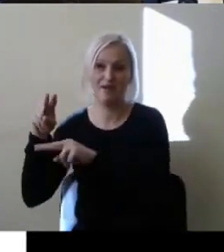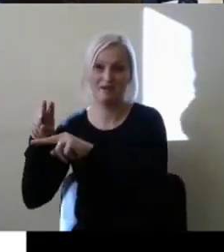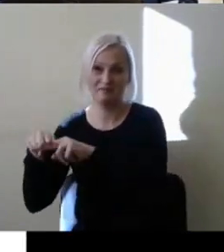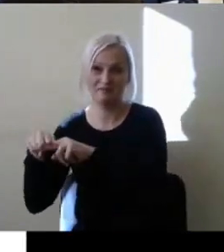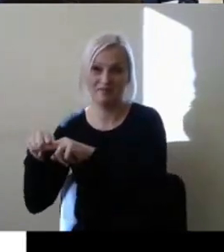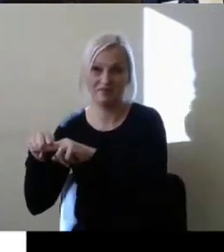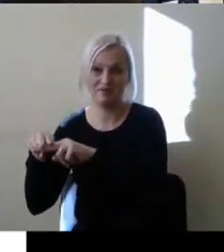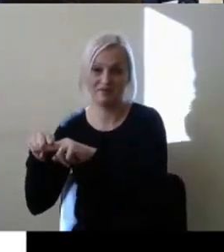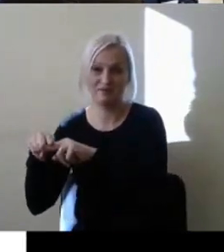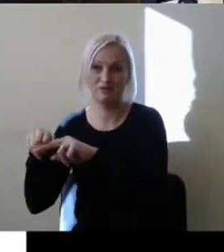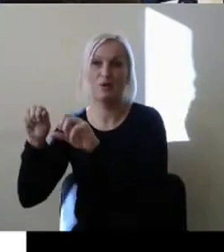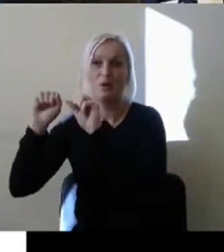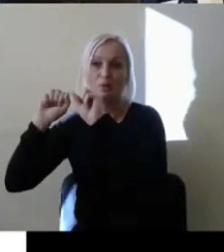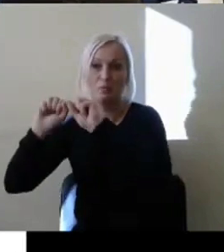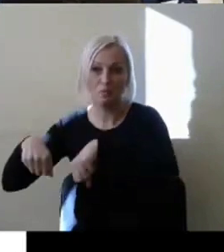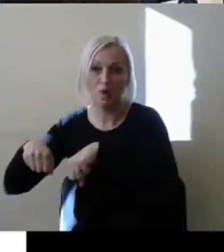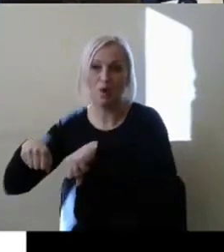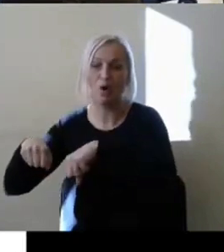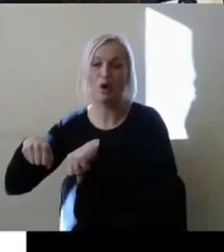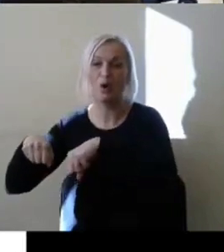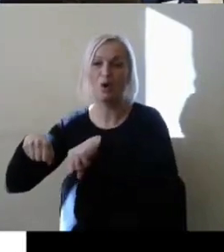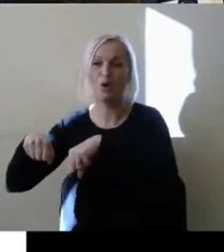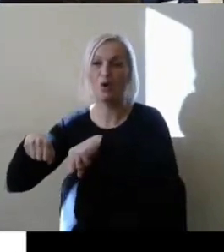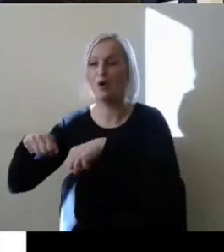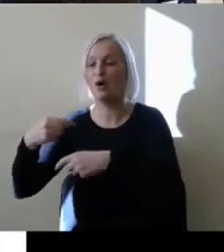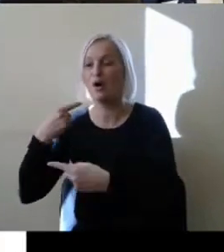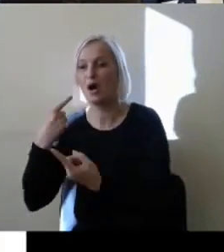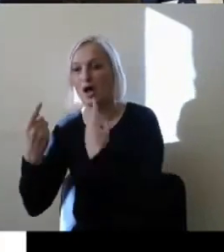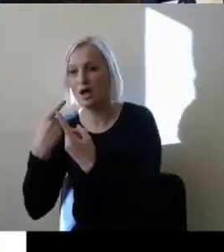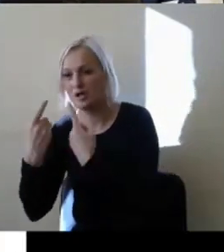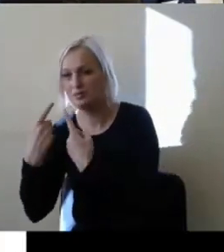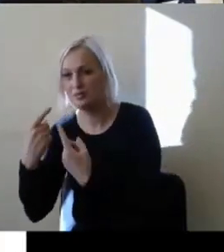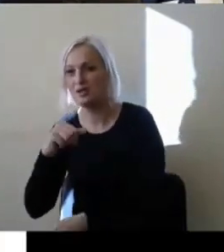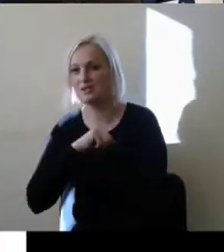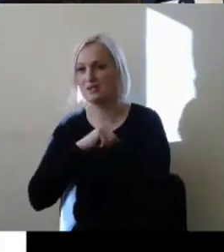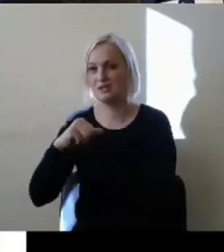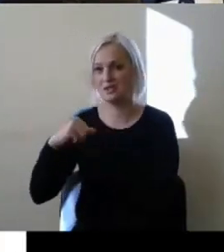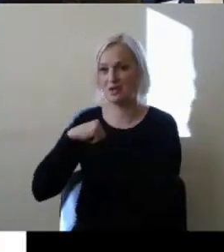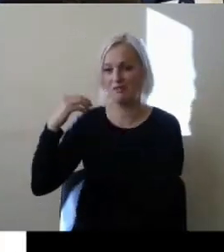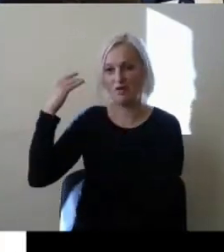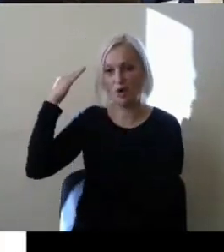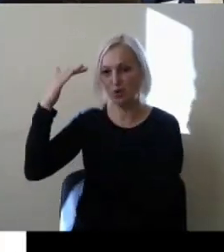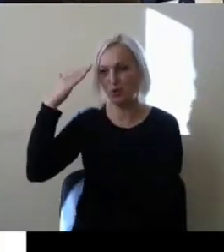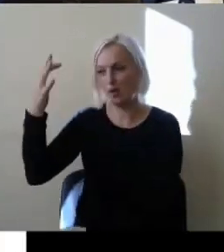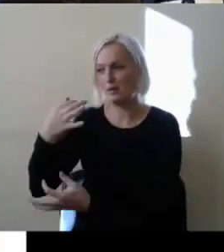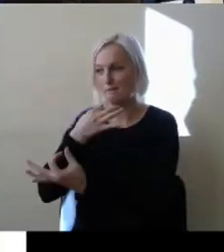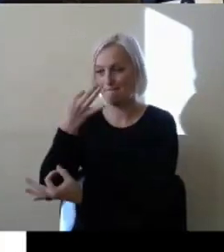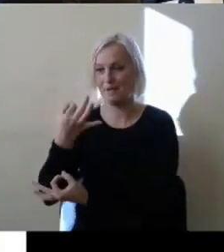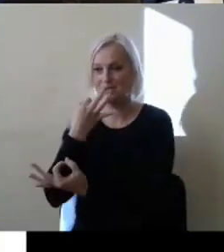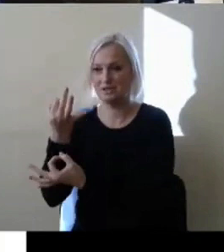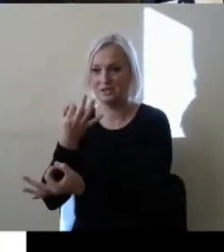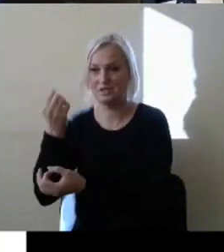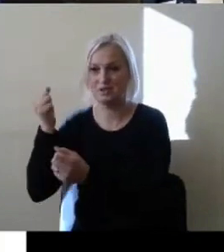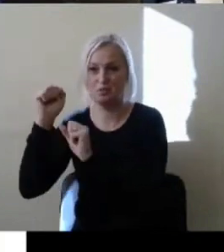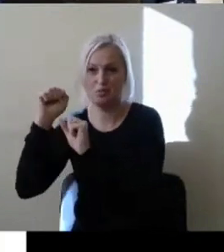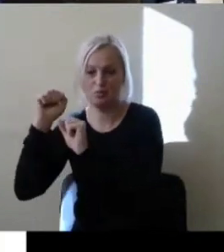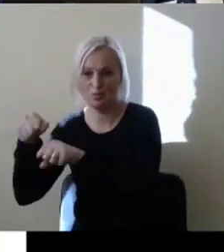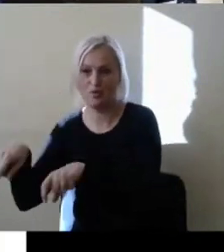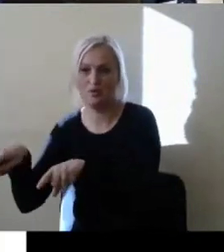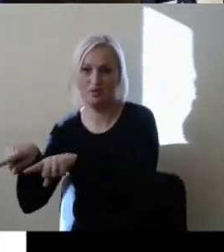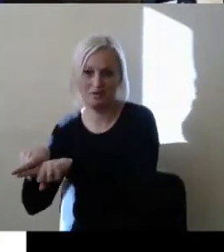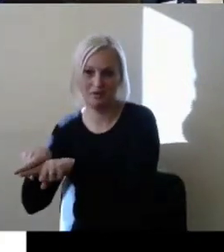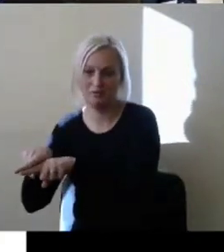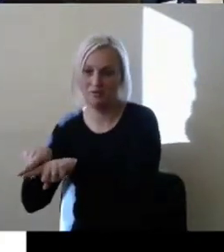galima kalbėti, pasakyti savo nuomonę ir negalvoti apie tai, kad tu gali būti, nu, kažkaip nukentėti už